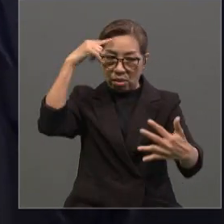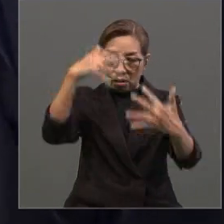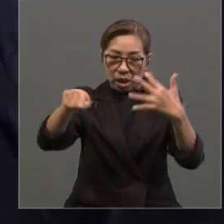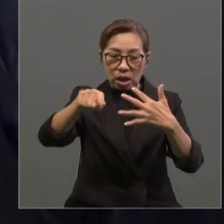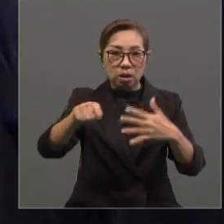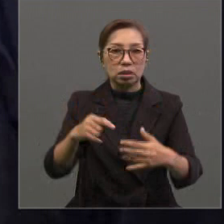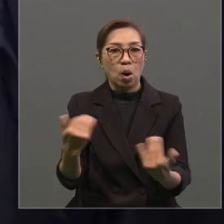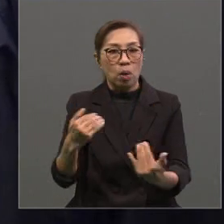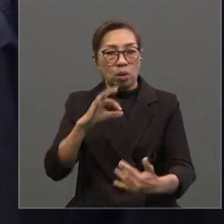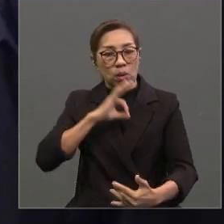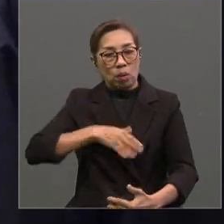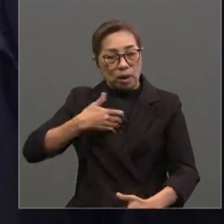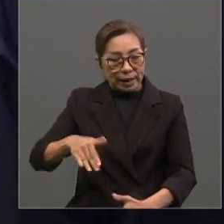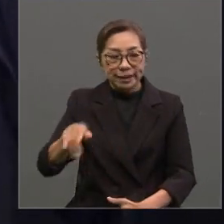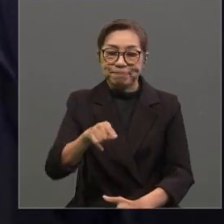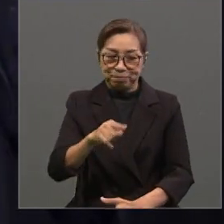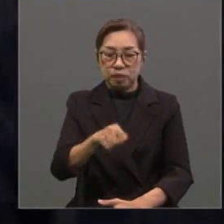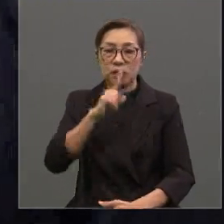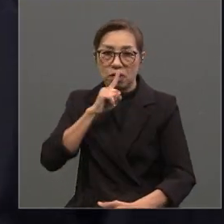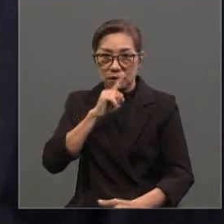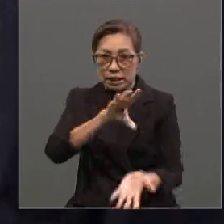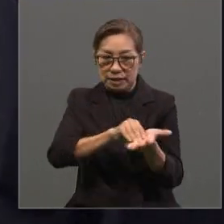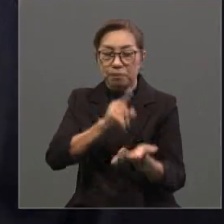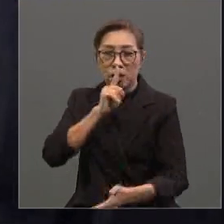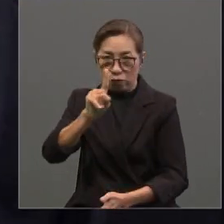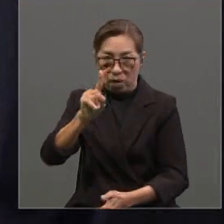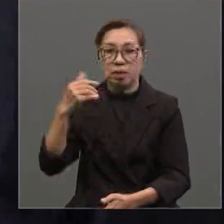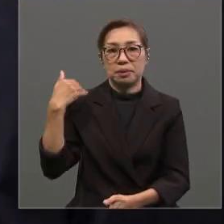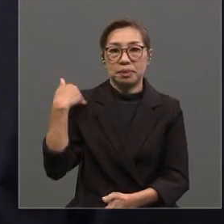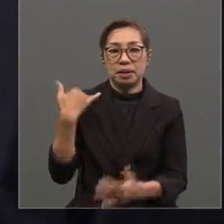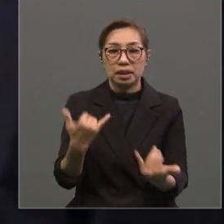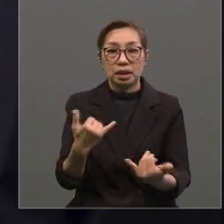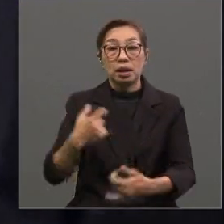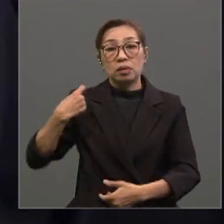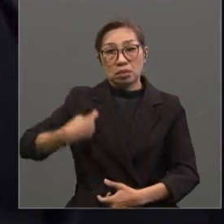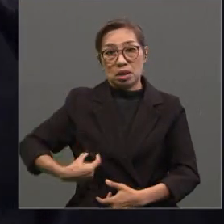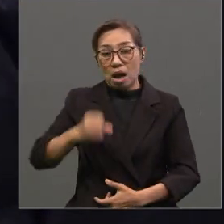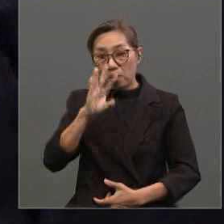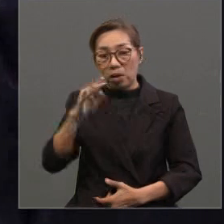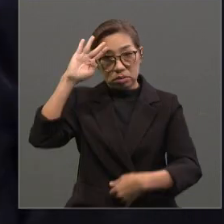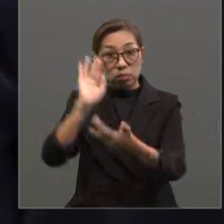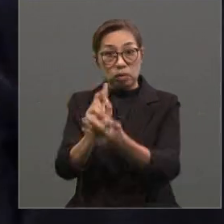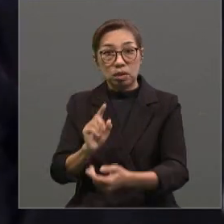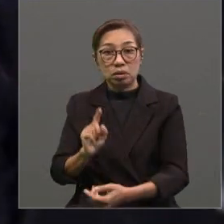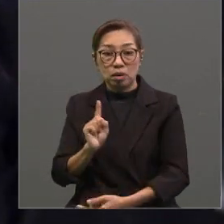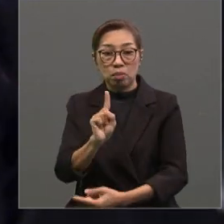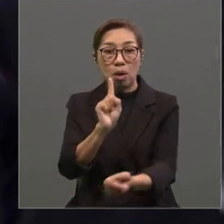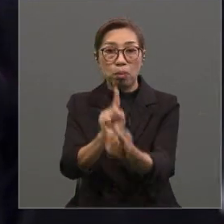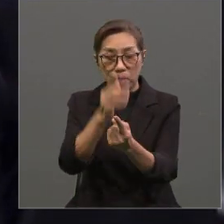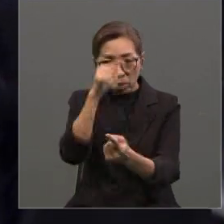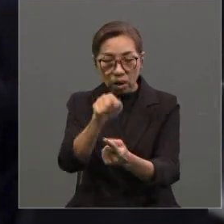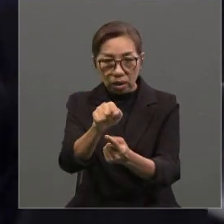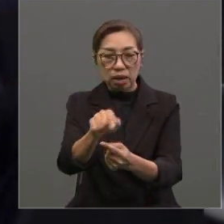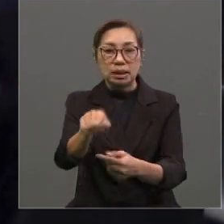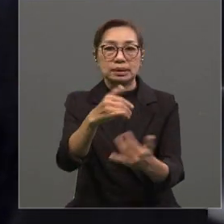จิตใจเป็นอย่างมากด้านในมนต์ชัยจงไกรรัตนกุลทนายความก็บอกครับว่าได้เข้ามาพบพนักงานสอบสวนตามหมายเรียกเพื่อ